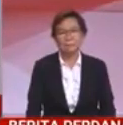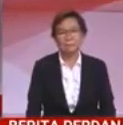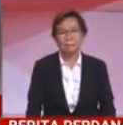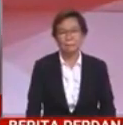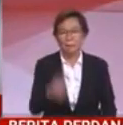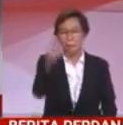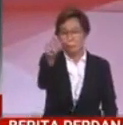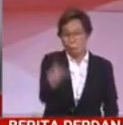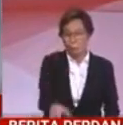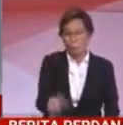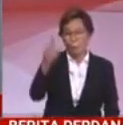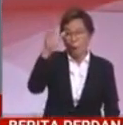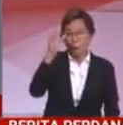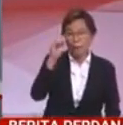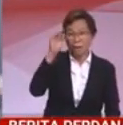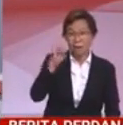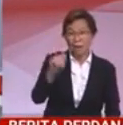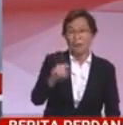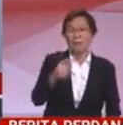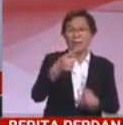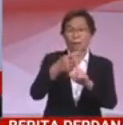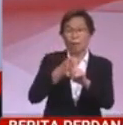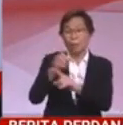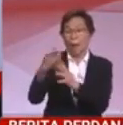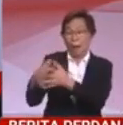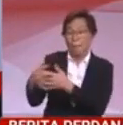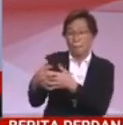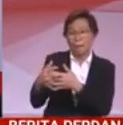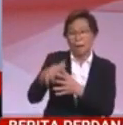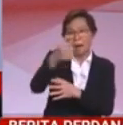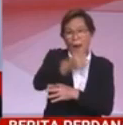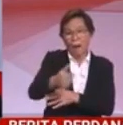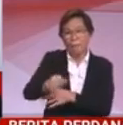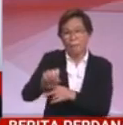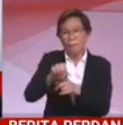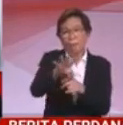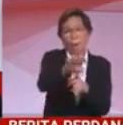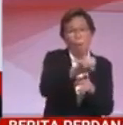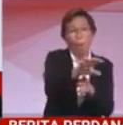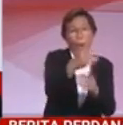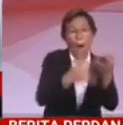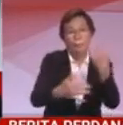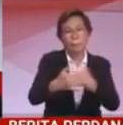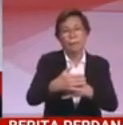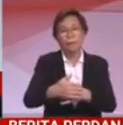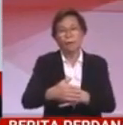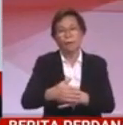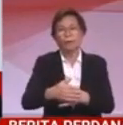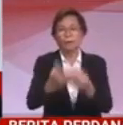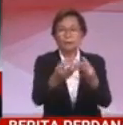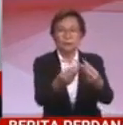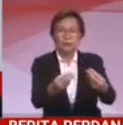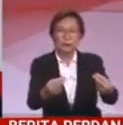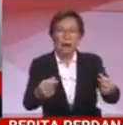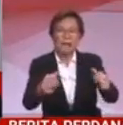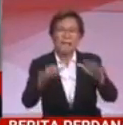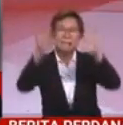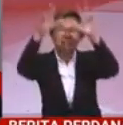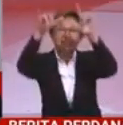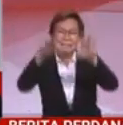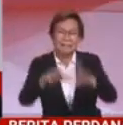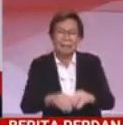Seorang lelaki di Ashland, Kentucky, Amerika Syarikat menggunakan alat penyembur api untuk mencairkan salji dan ais di jalan masuk